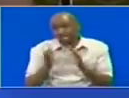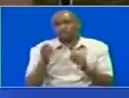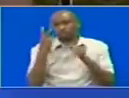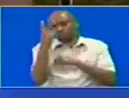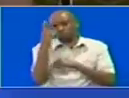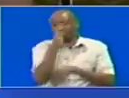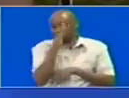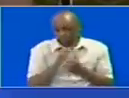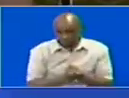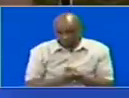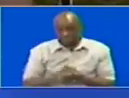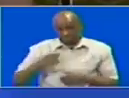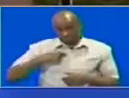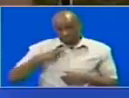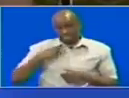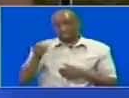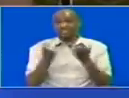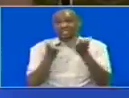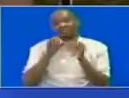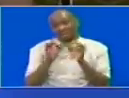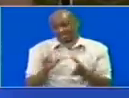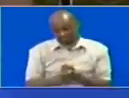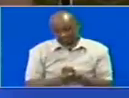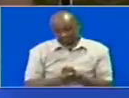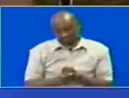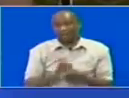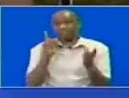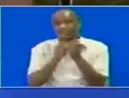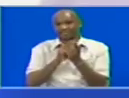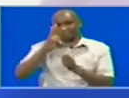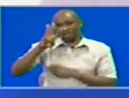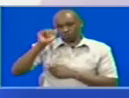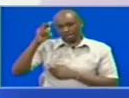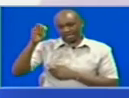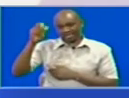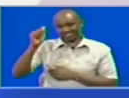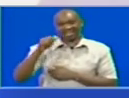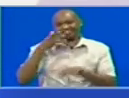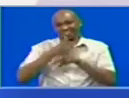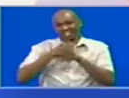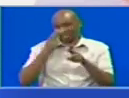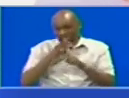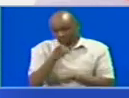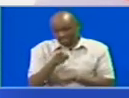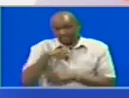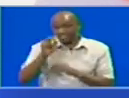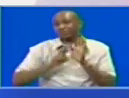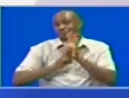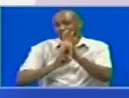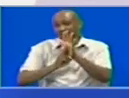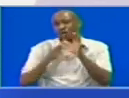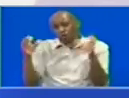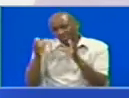nane. Nilikuwa bado sijahudumiwa. Meet Wekesa, not his real name. He represents a